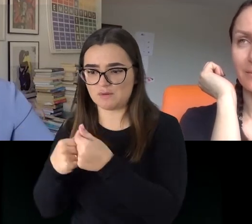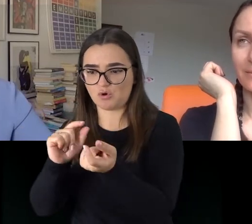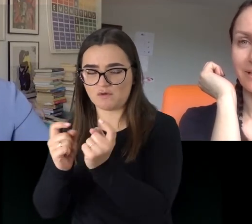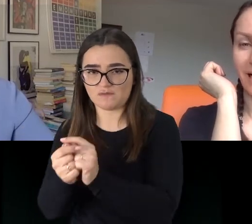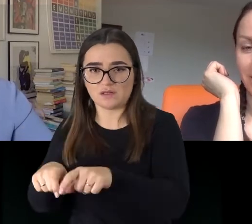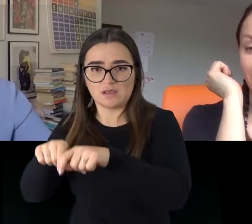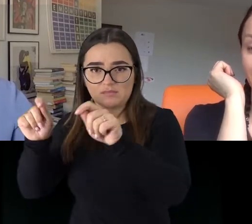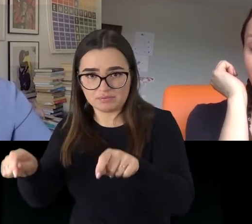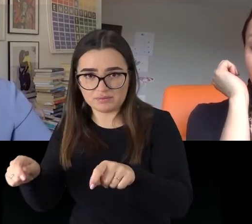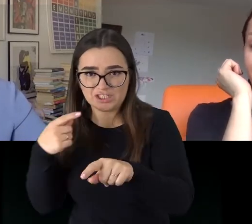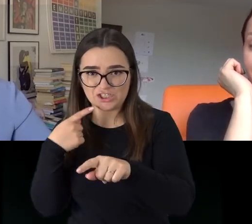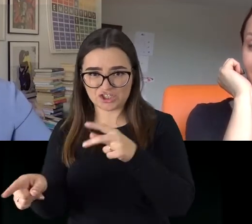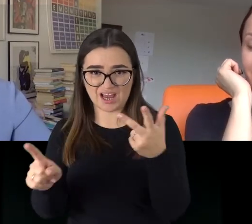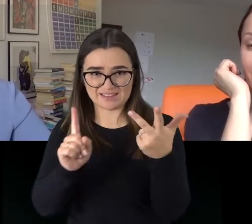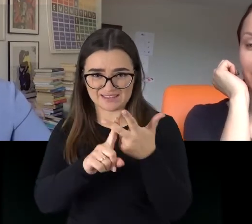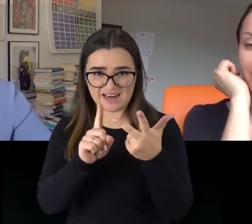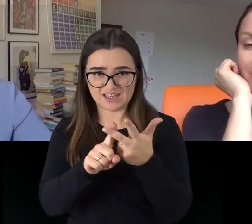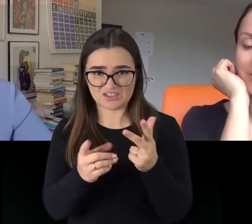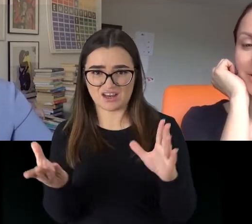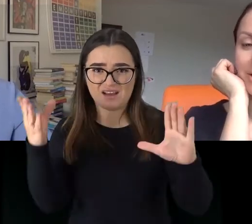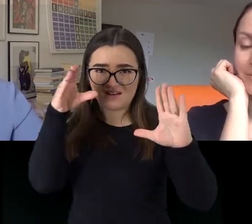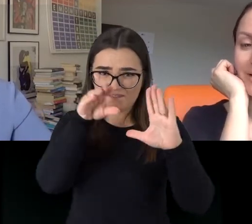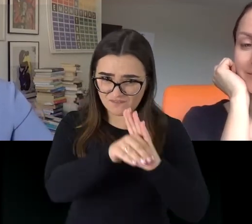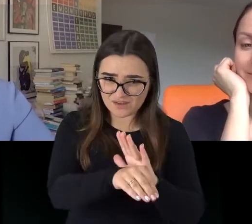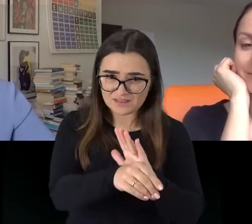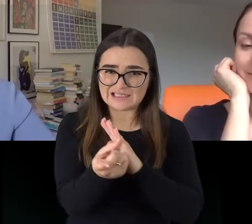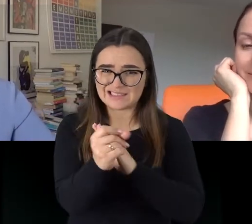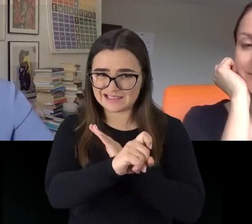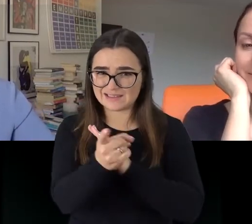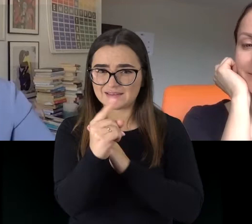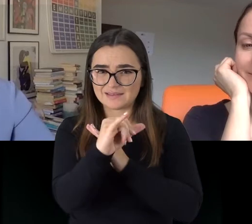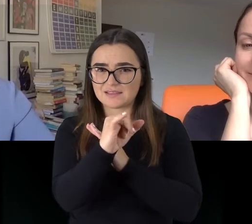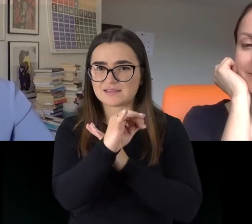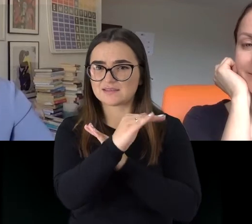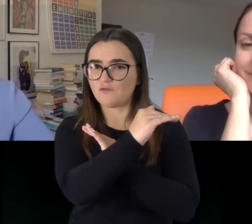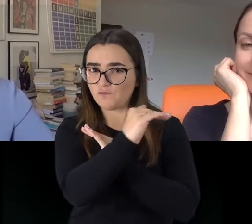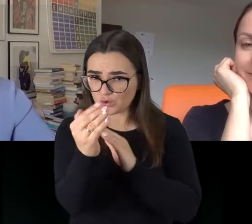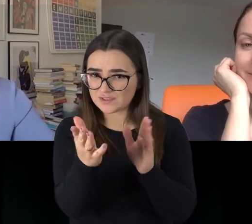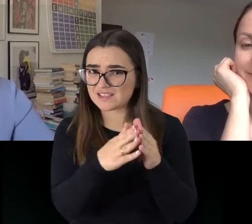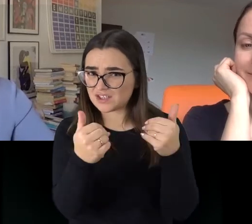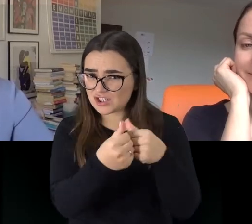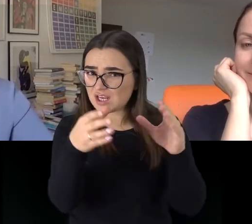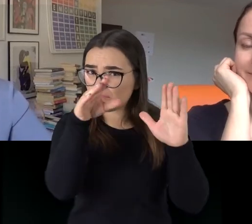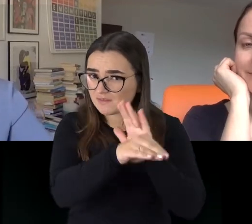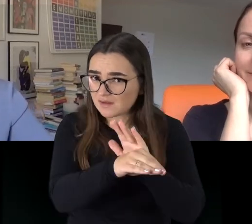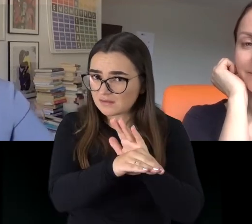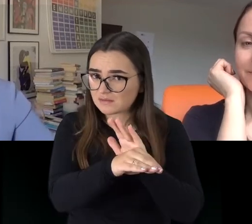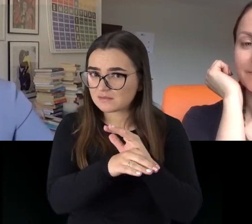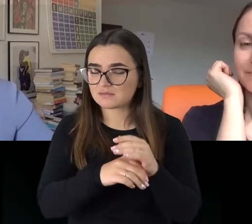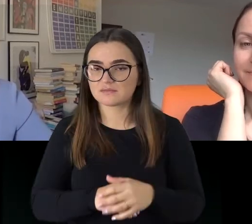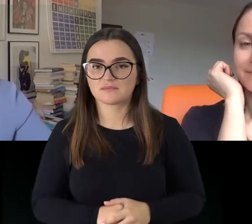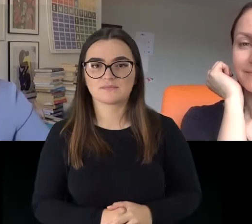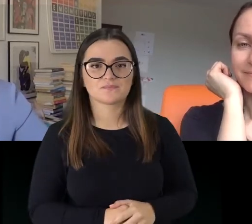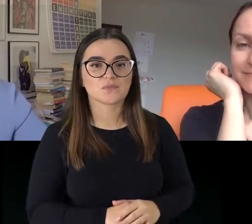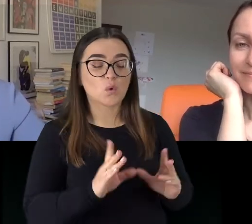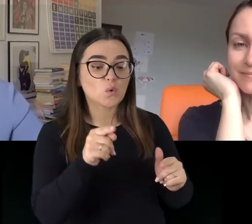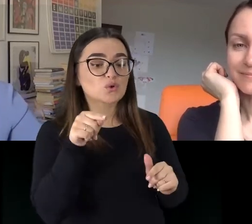tą trečią kategoriją, kad mes esam disfunkcinė šeima? Visų pirma, tai aš galvoju, kad jeigu jūs jau apie tai